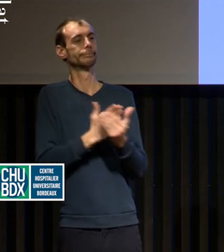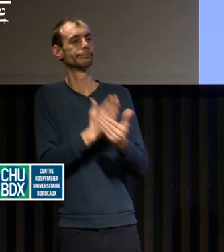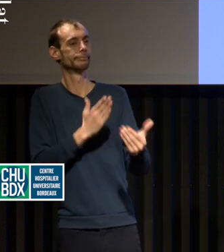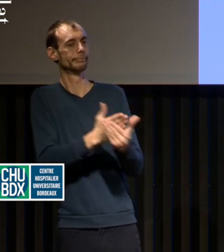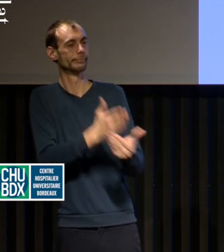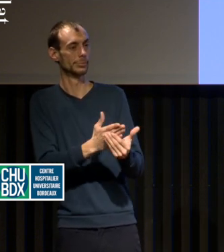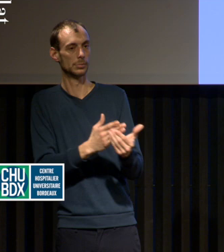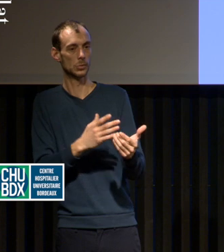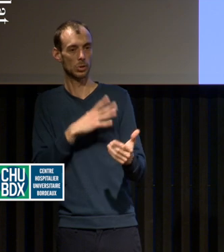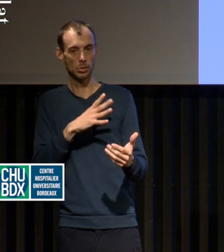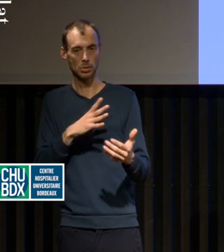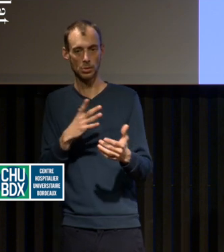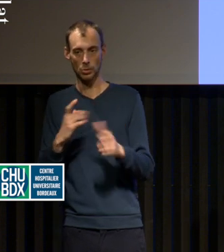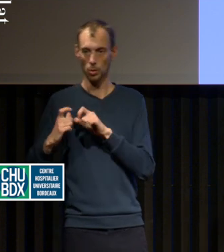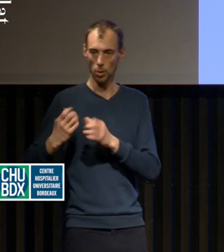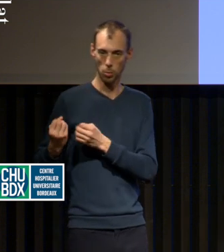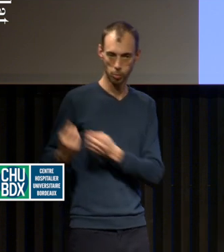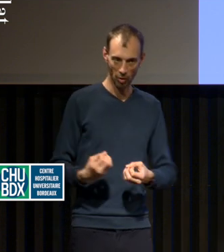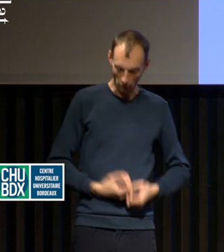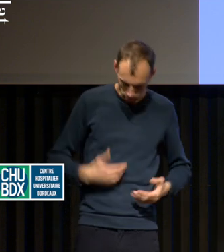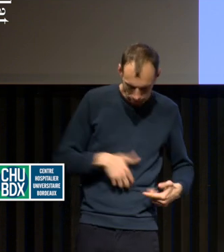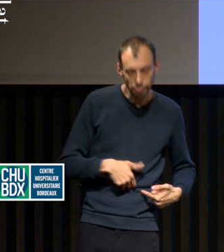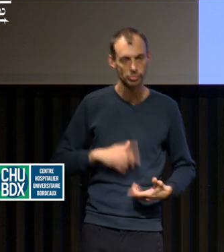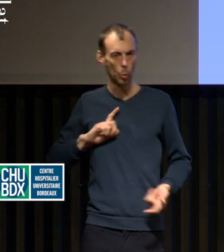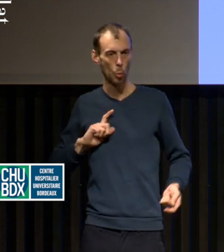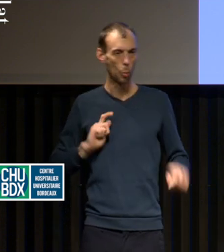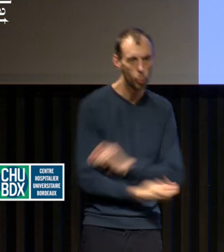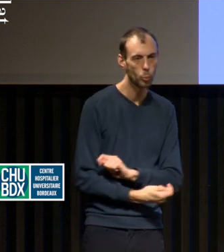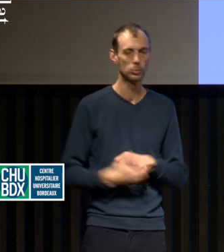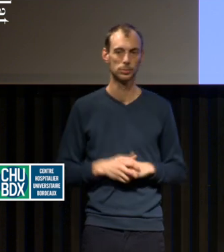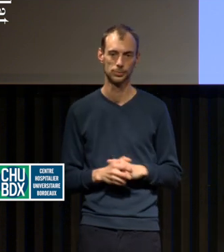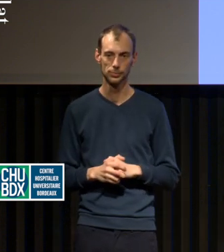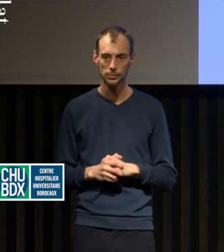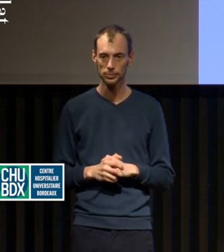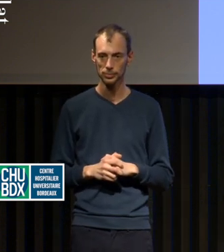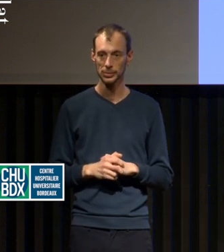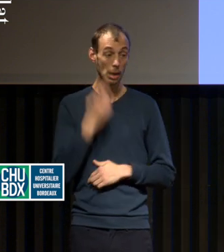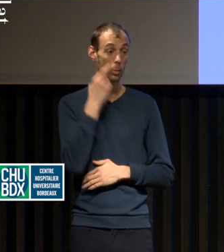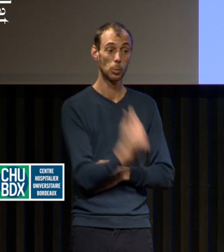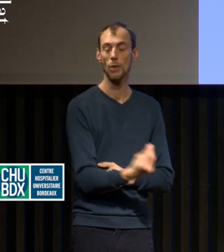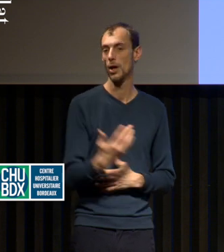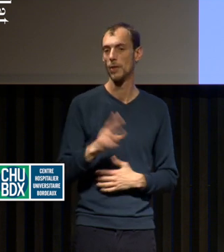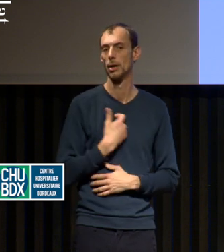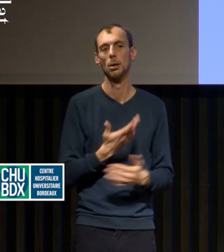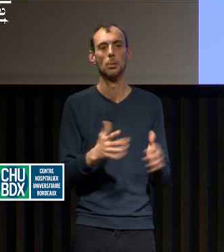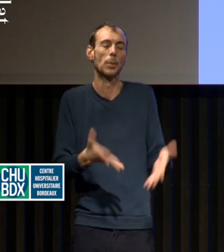c'est capital chez l'enfant parce qu'on estime que le microbiote, il est constitué, il est à peu près fixé à l'âge de 3 ans.